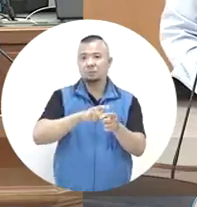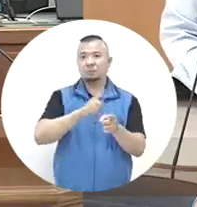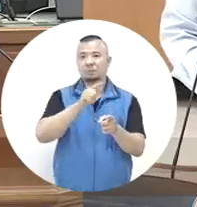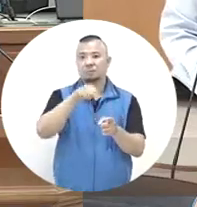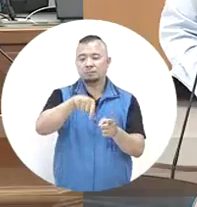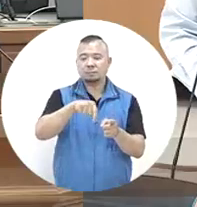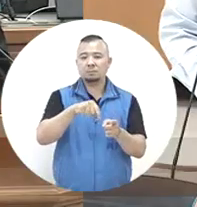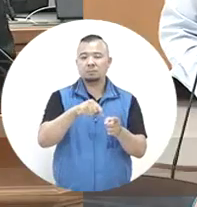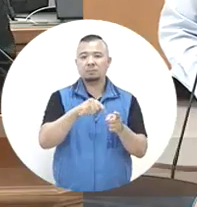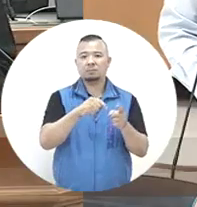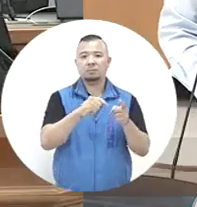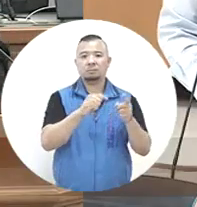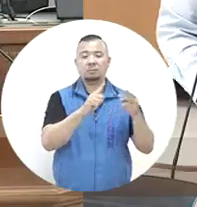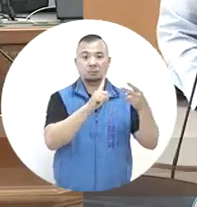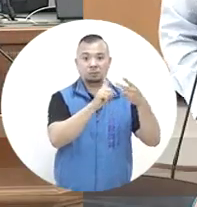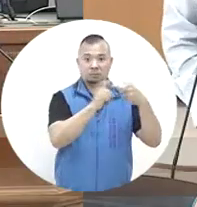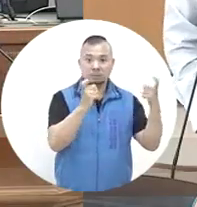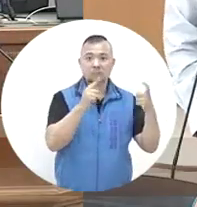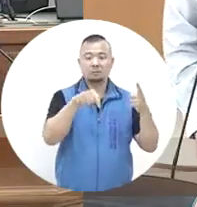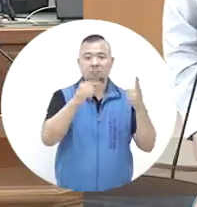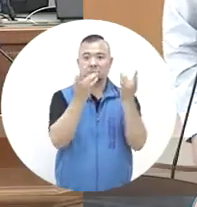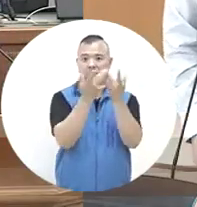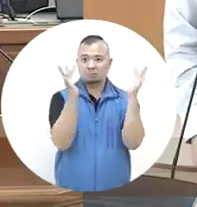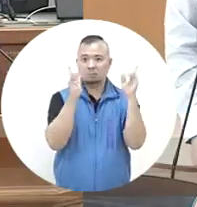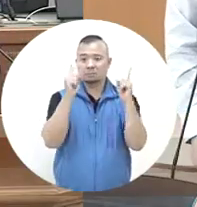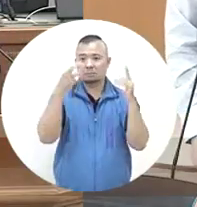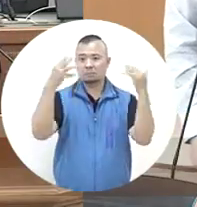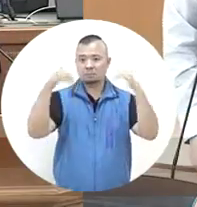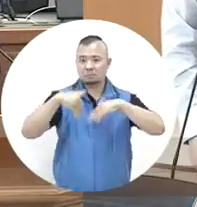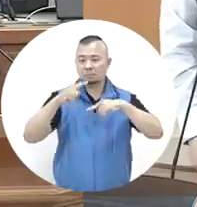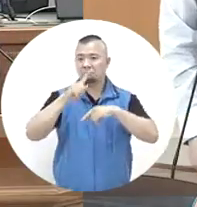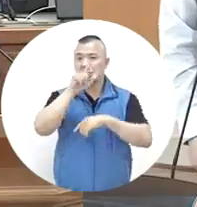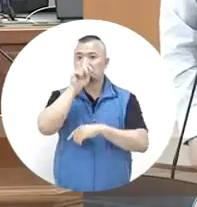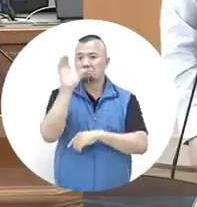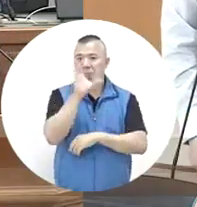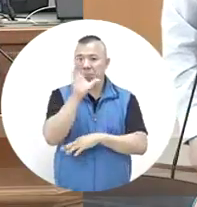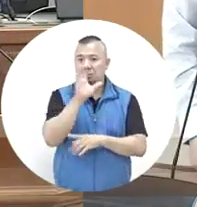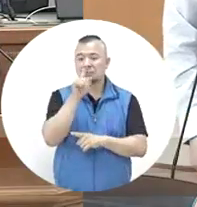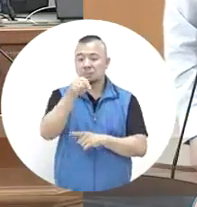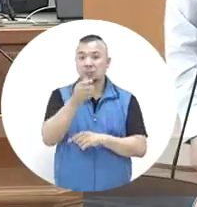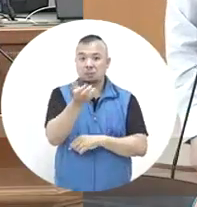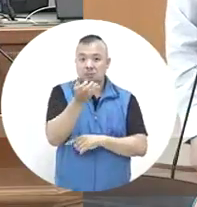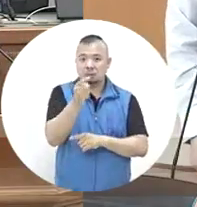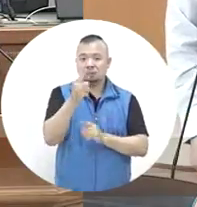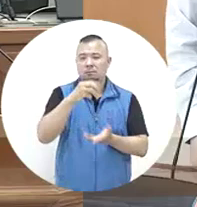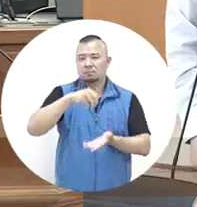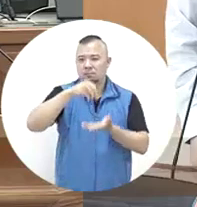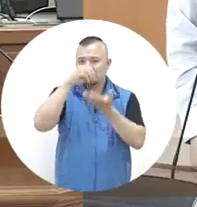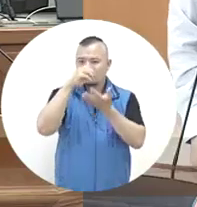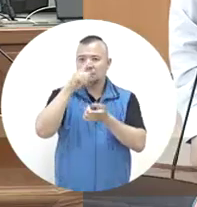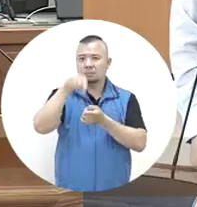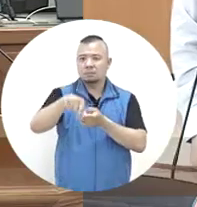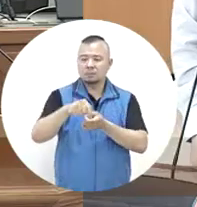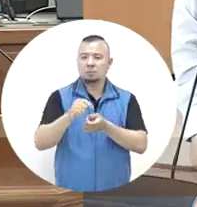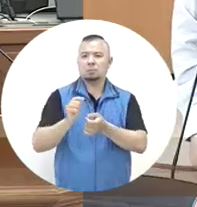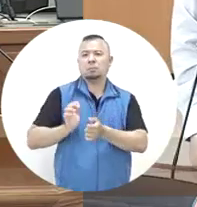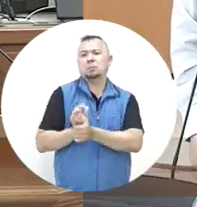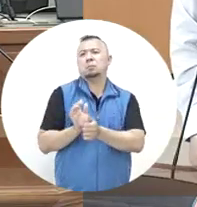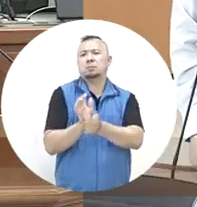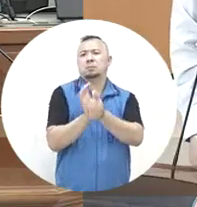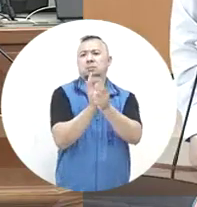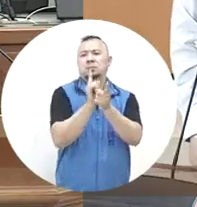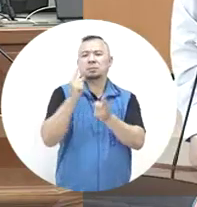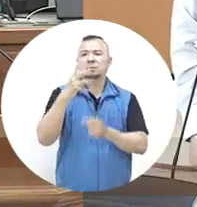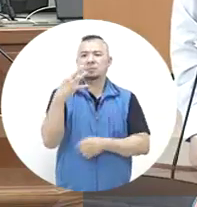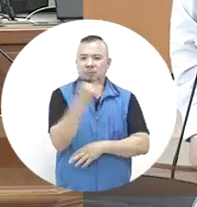都非常一致，所以您刚刚罗列出来的很多在土树三鹰的政绩，也谢谢议员提供了很多的宝贵的